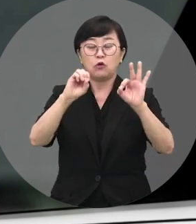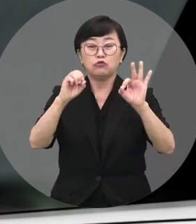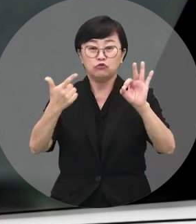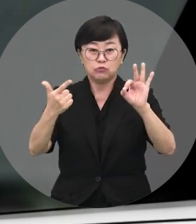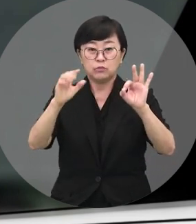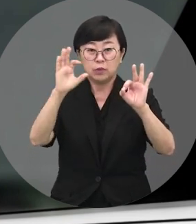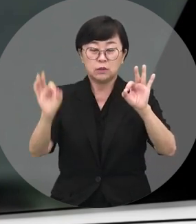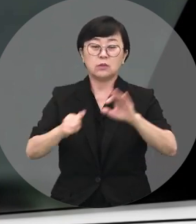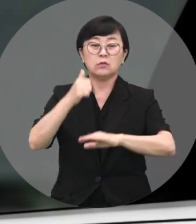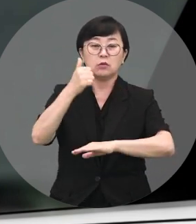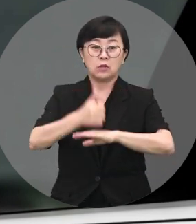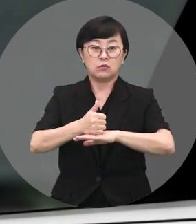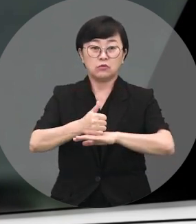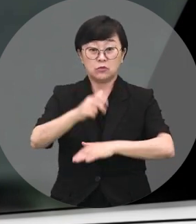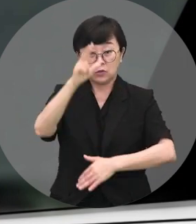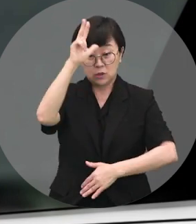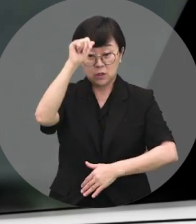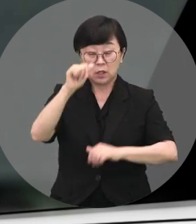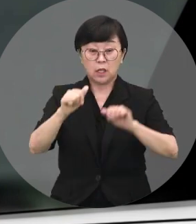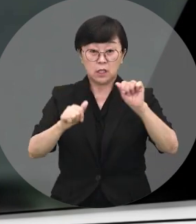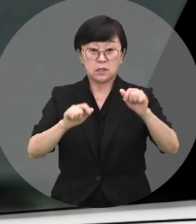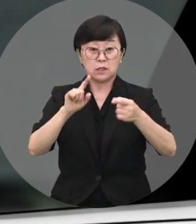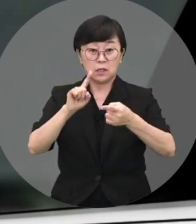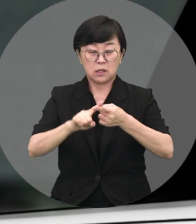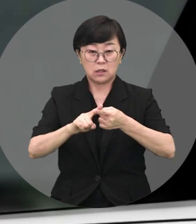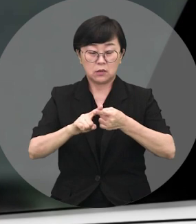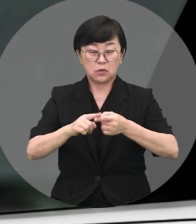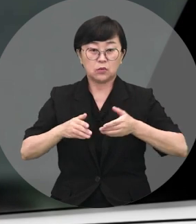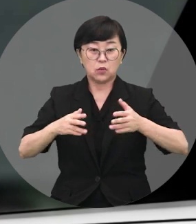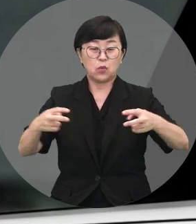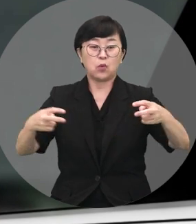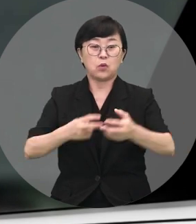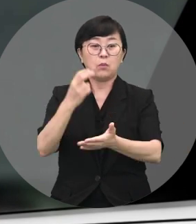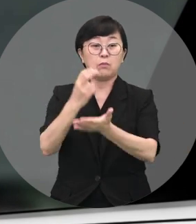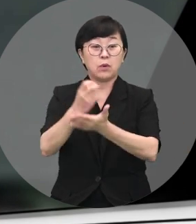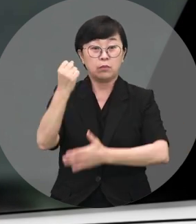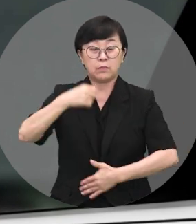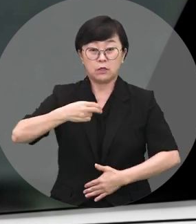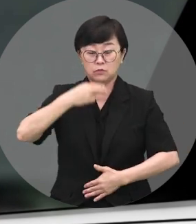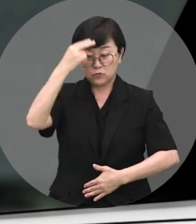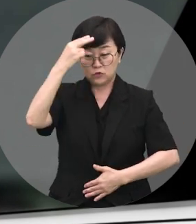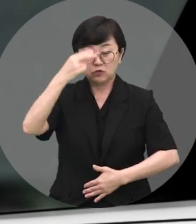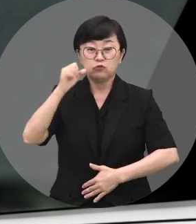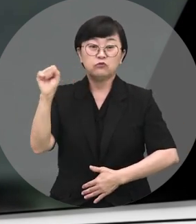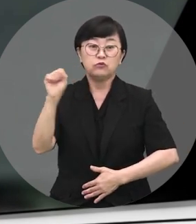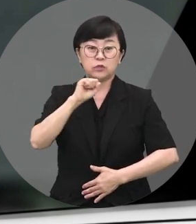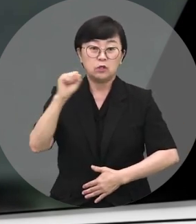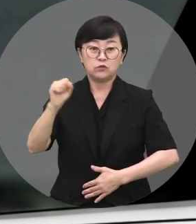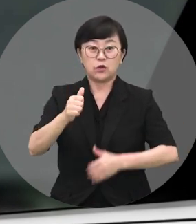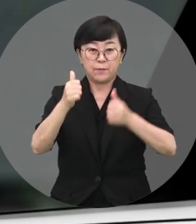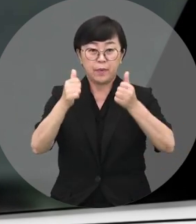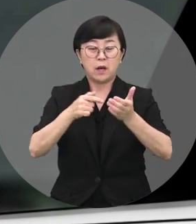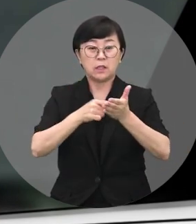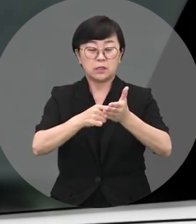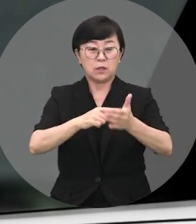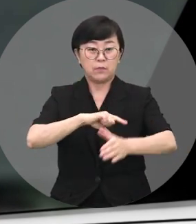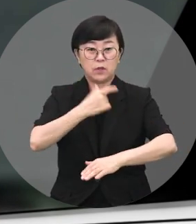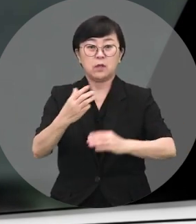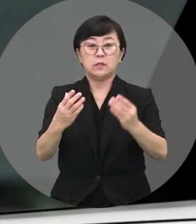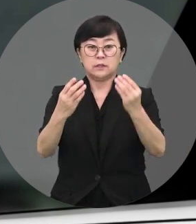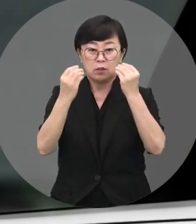나왔고 결국 경찰은 A씨에 대해 도로교통법 위반 음주운전으로 입건하고 면허정지